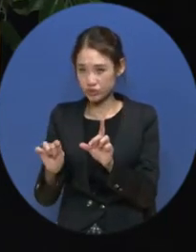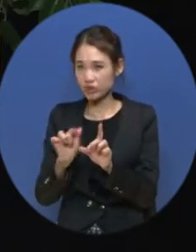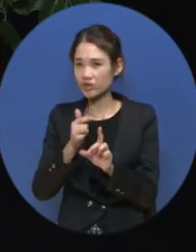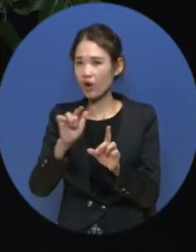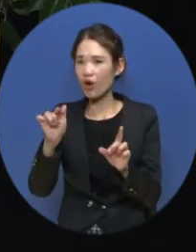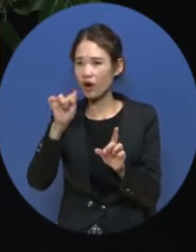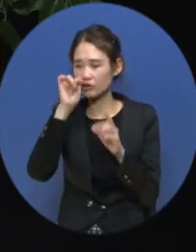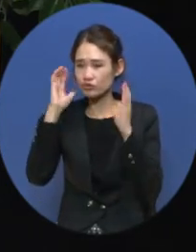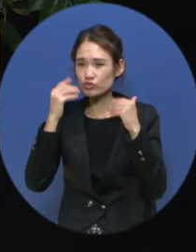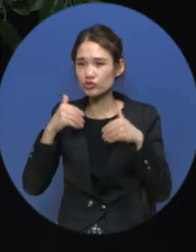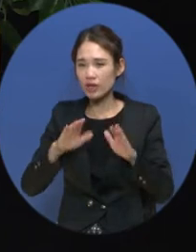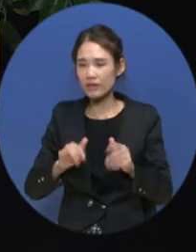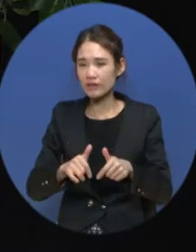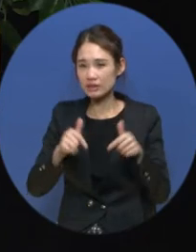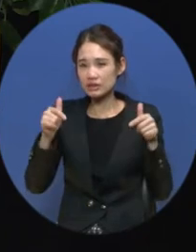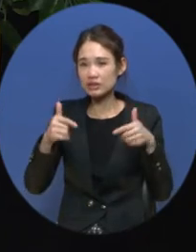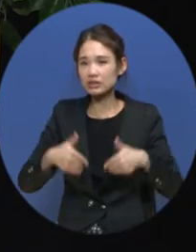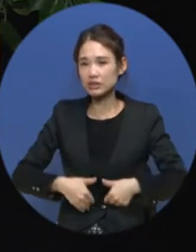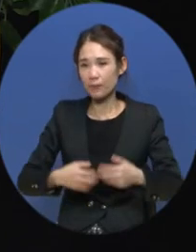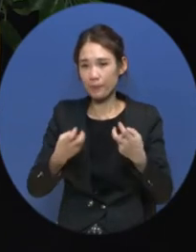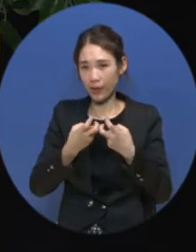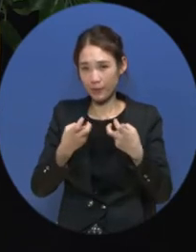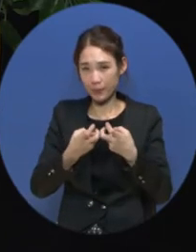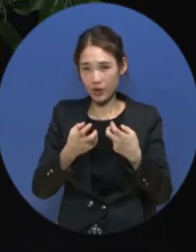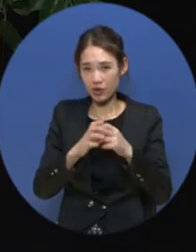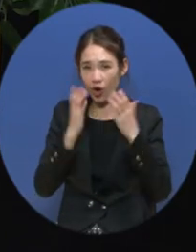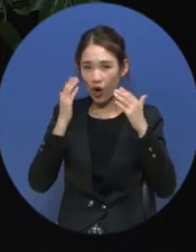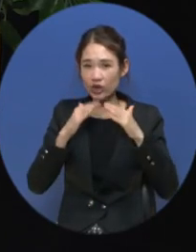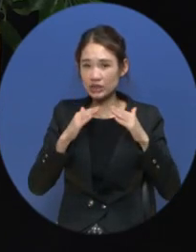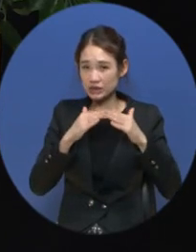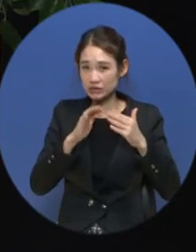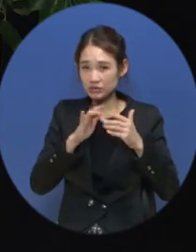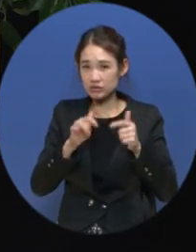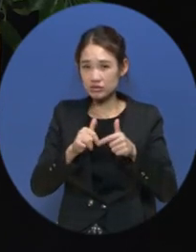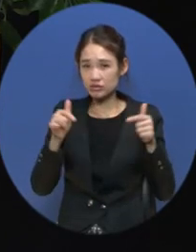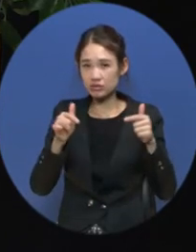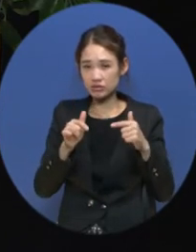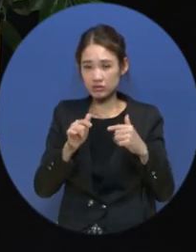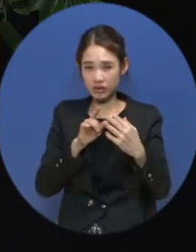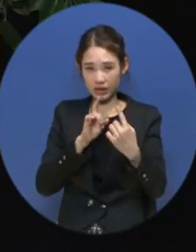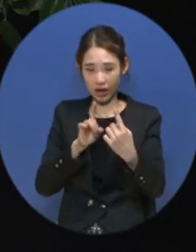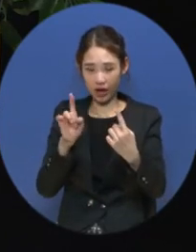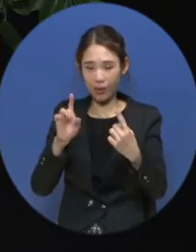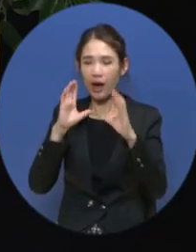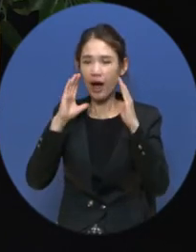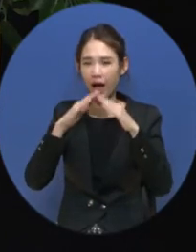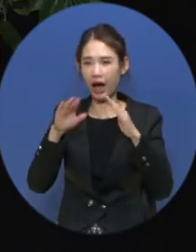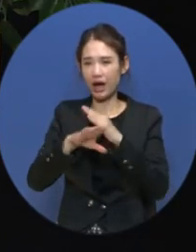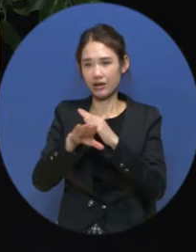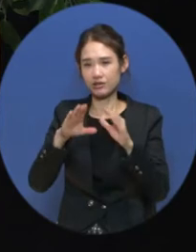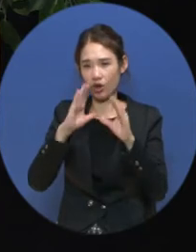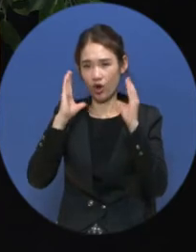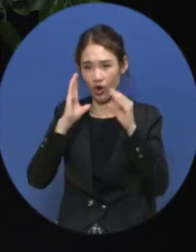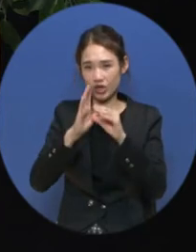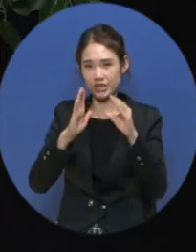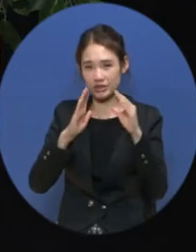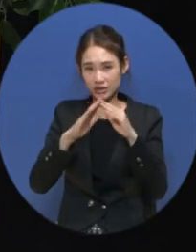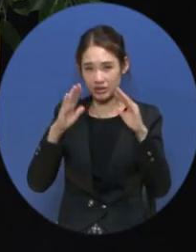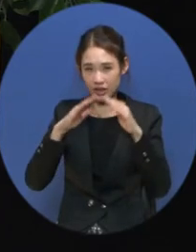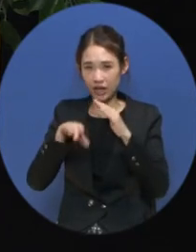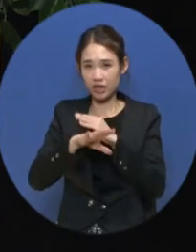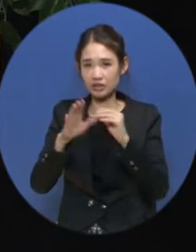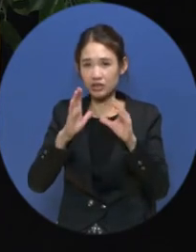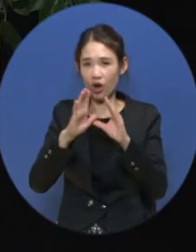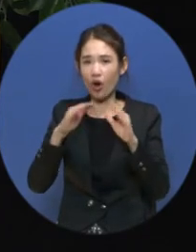있잖아요. 출산율을 높이는데 그래서 어린이집에서 출산율을 높인 데는 정말 타겟은 가정 어린이집이다. 이제 저희들이 가정